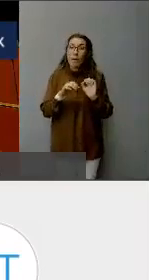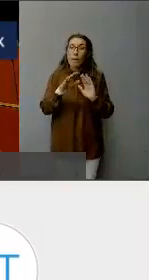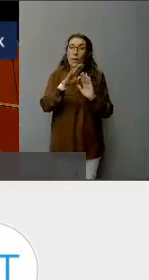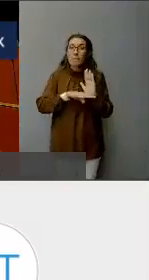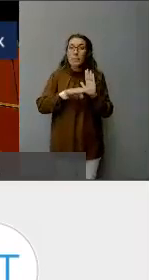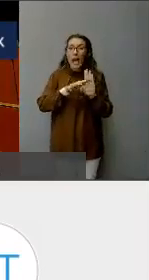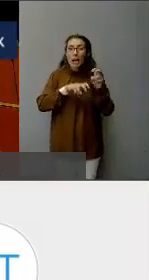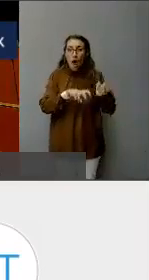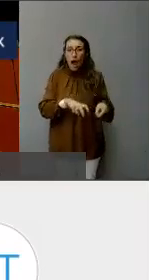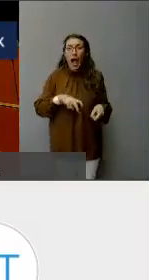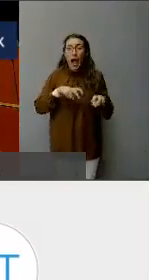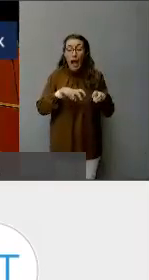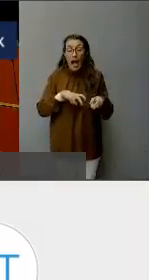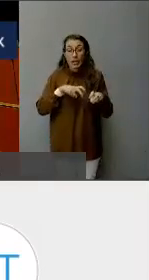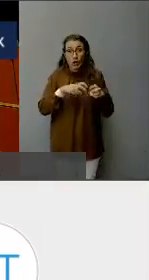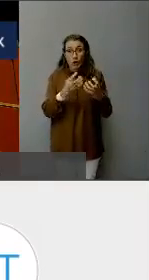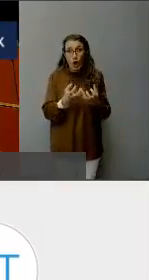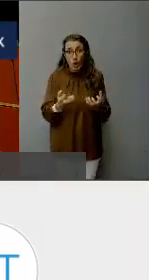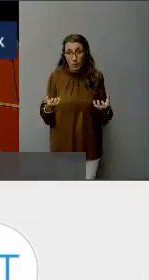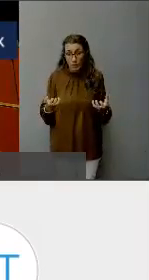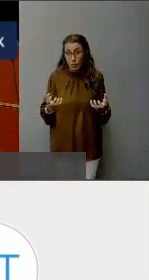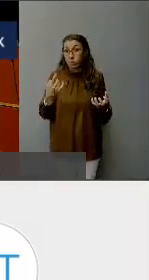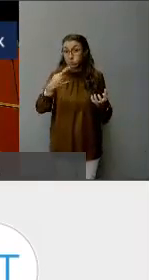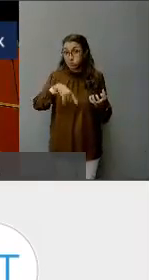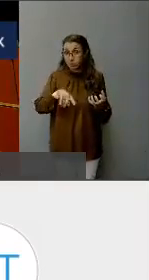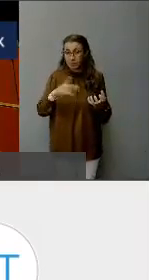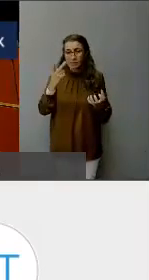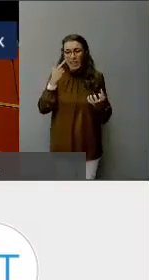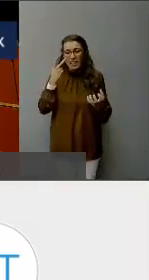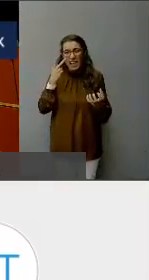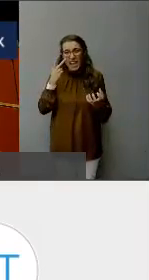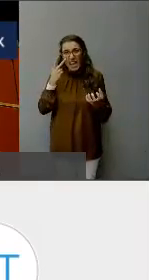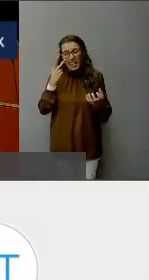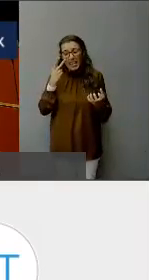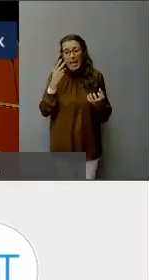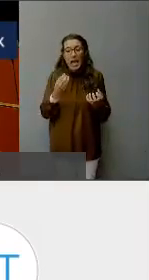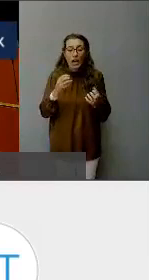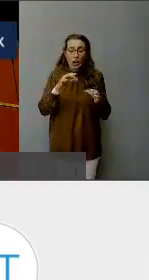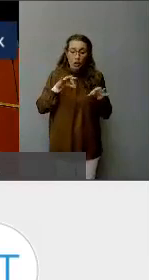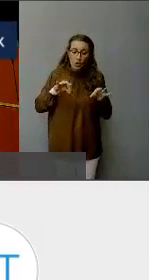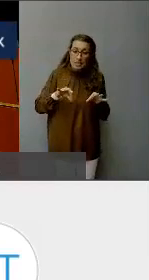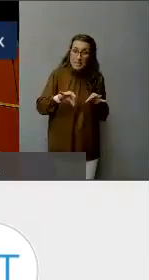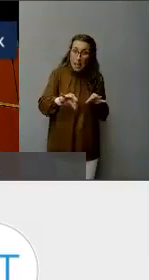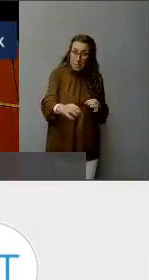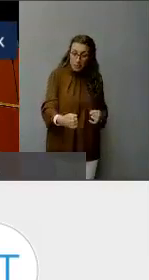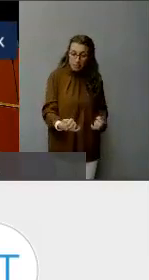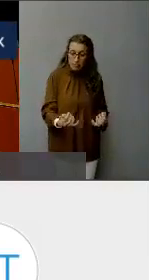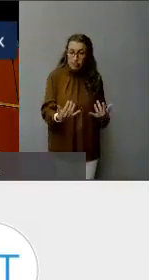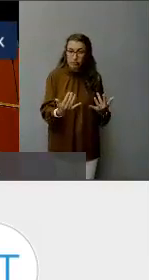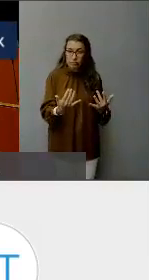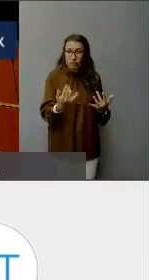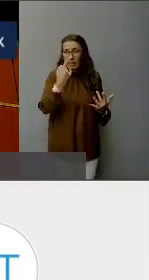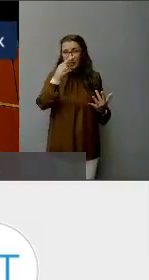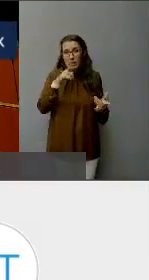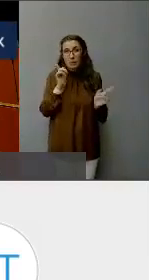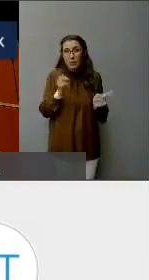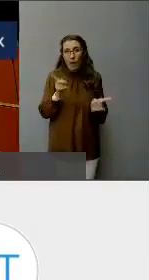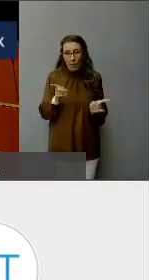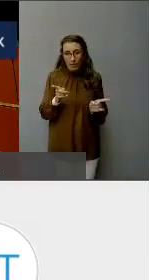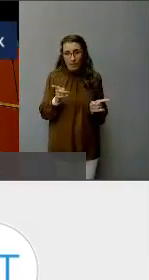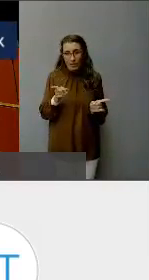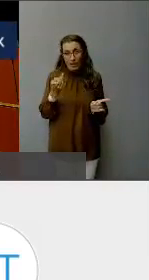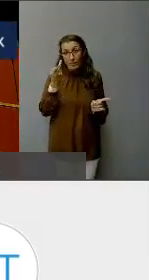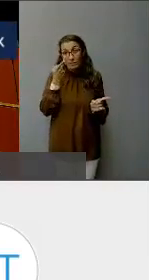prevede appunto quali sono le culture le colture che saranno coltivate e ancora un piano industriale sostanzialmente che prevede la